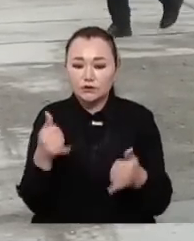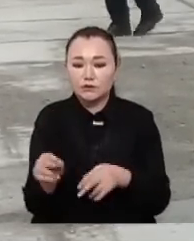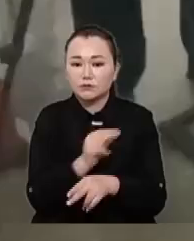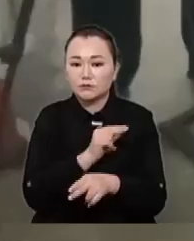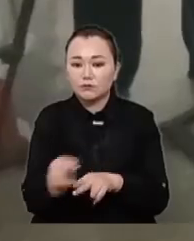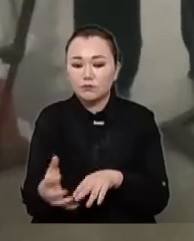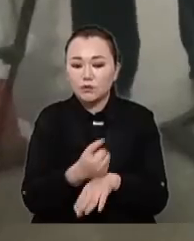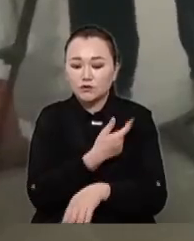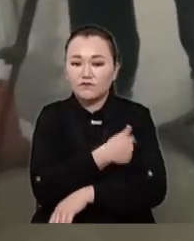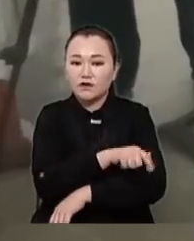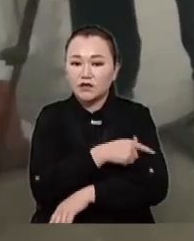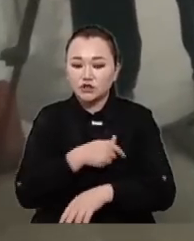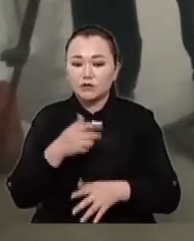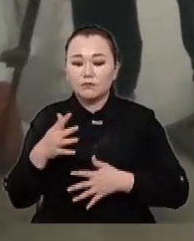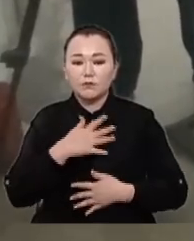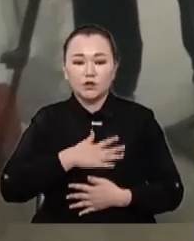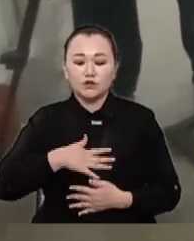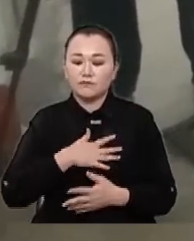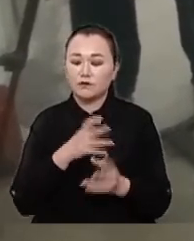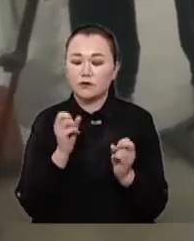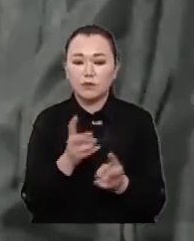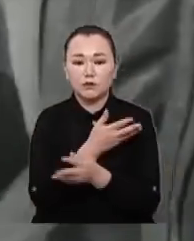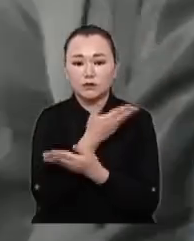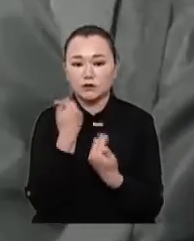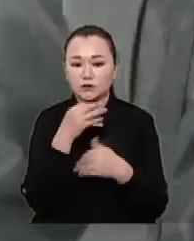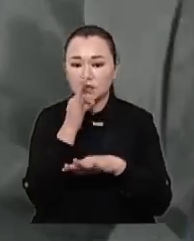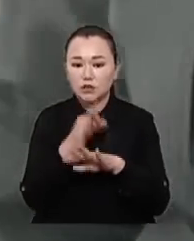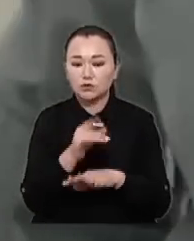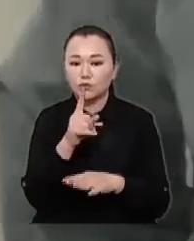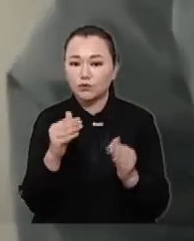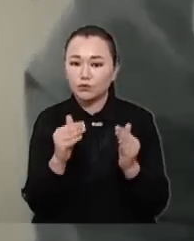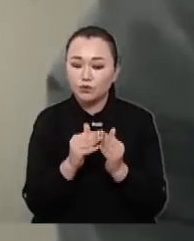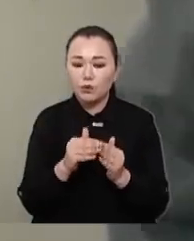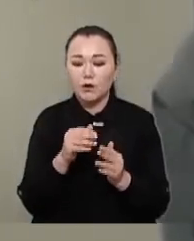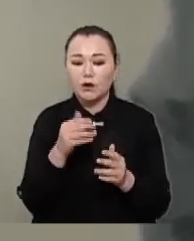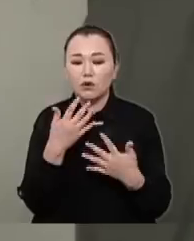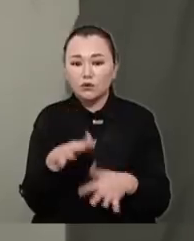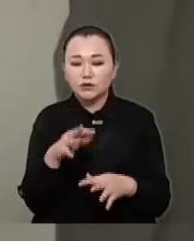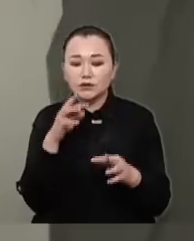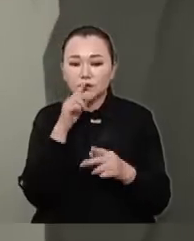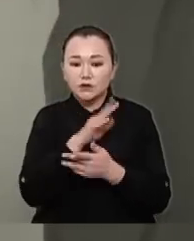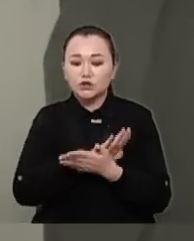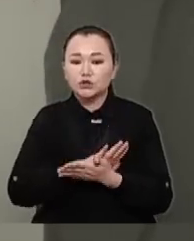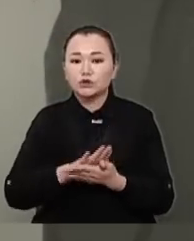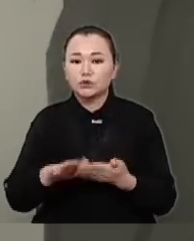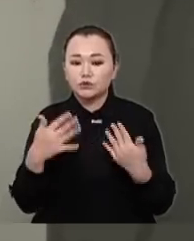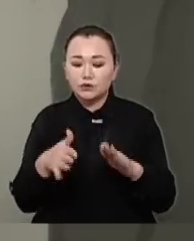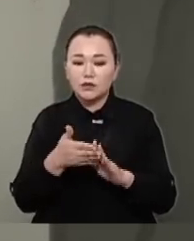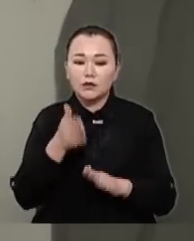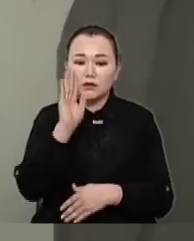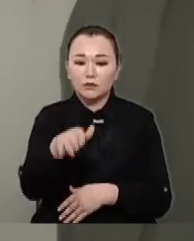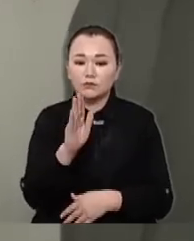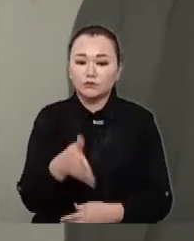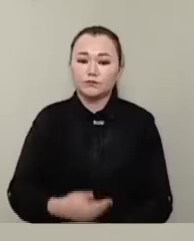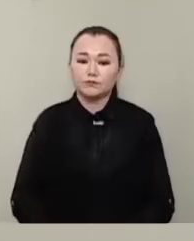алуда, ақ халаттылар алаңдайтын қауіп жоқ дейді. Бірақ үйлеріне ағзалар әбден одан тазарғанда жібереміз деп